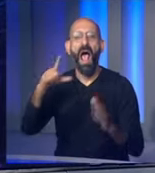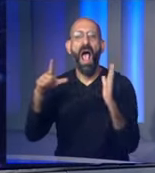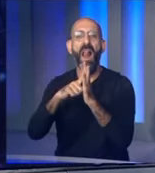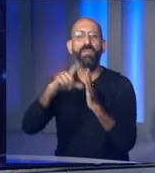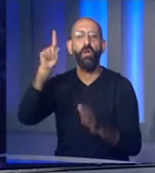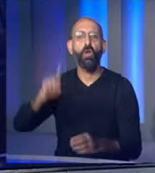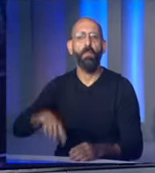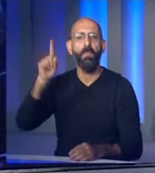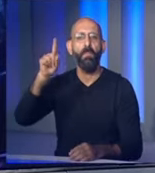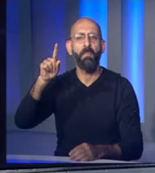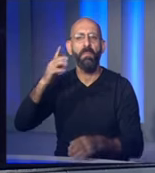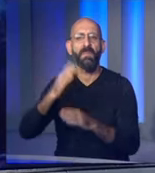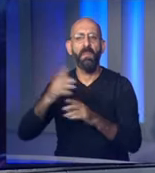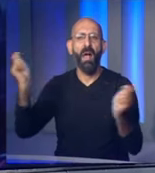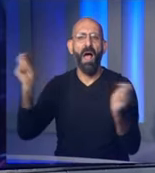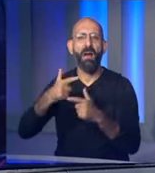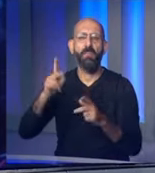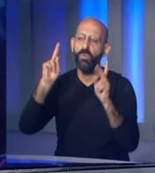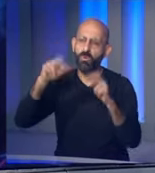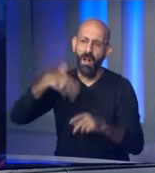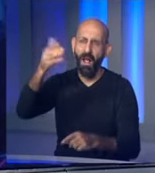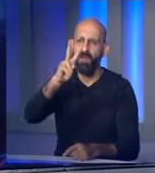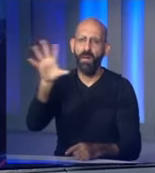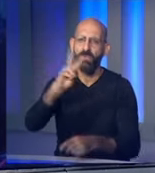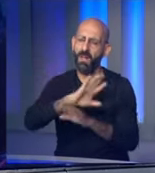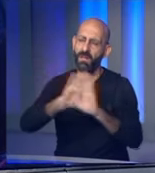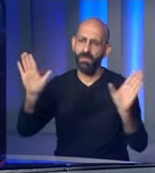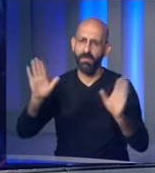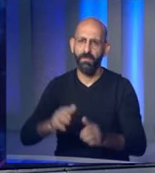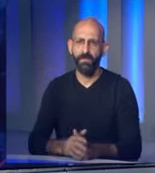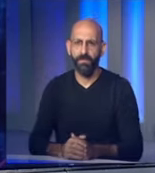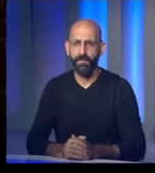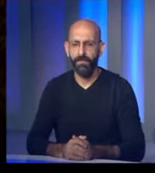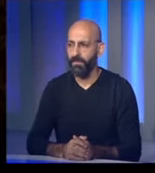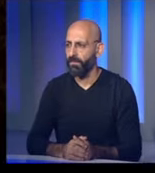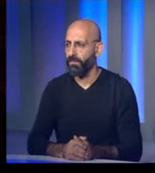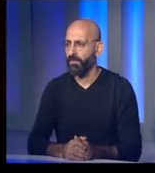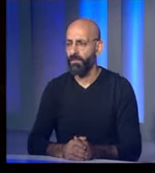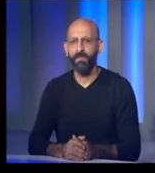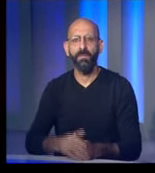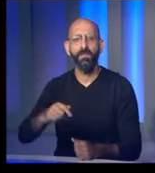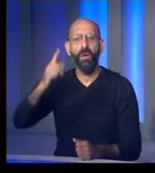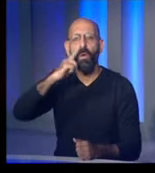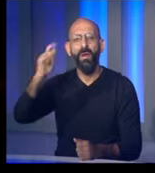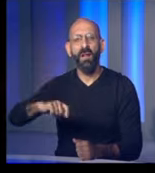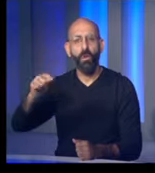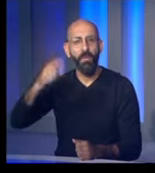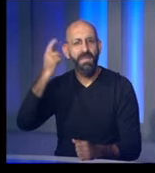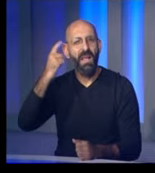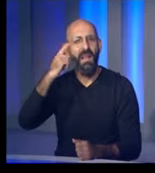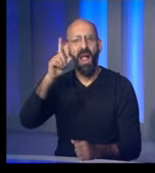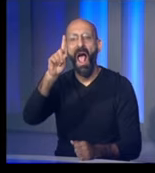الف يوم على الغزو وتتطلع لانهاء الحرب في 2025 احيت اوكرانيا اليوم ذكرى